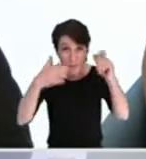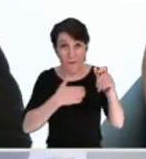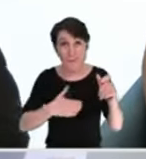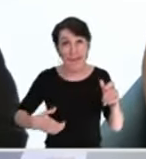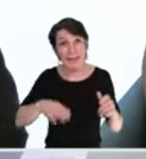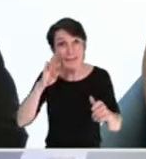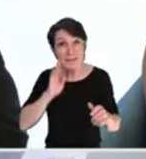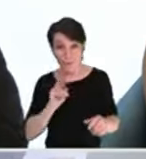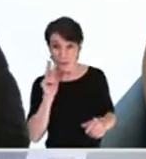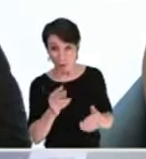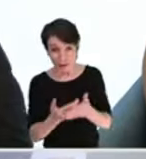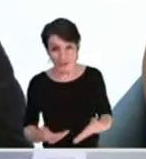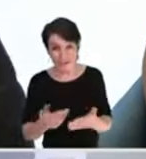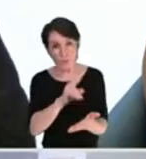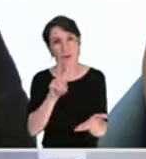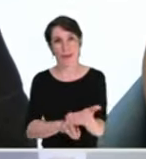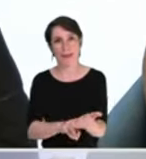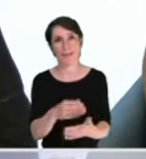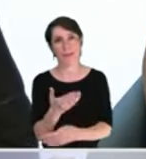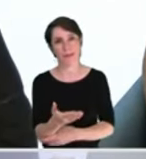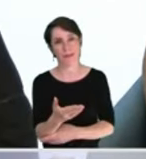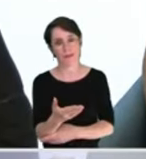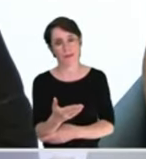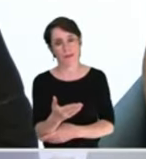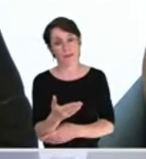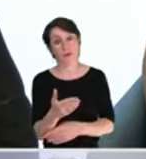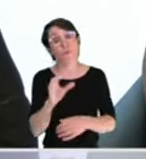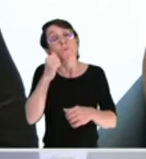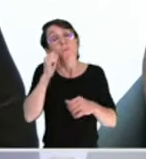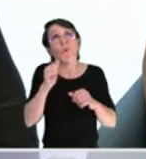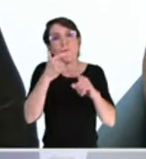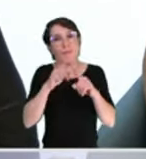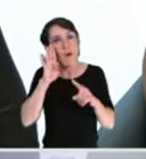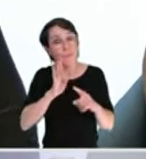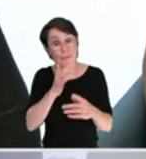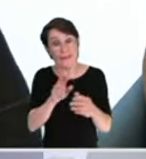changera, et nous aussi. Je crois que ce mauvais sketch a assez duré.